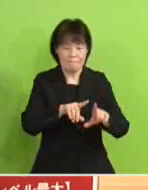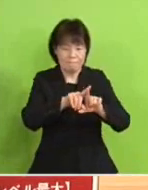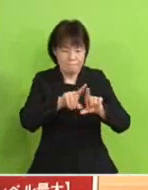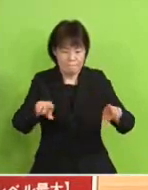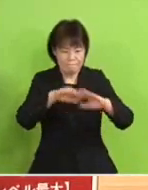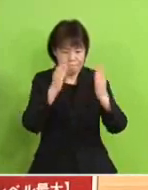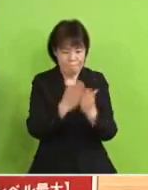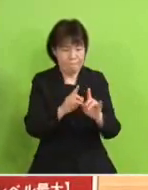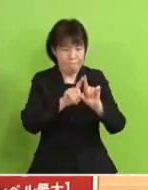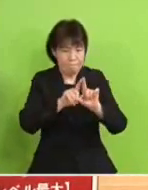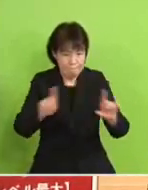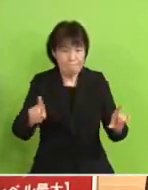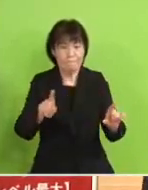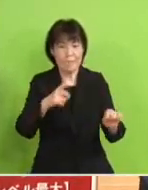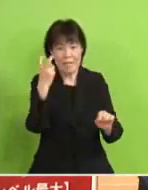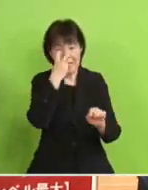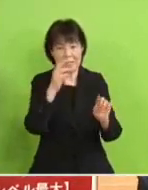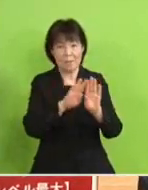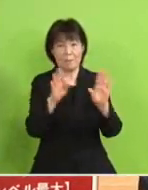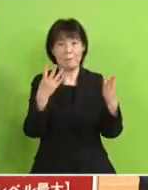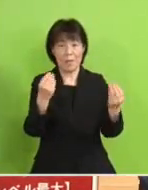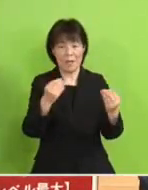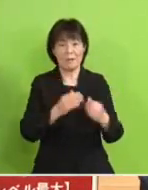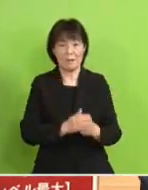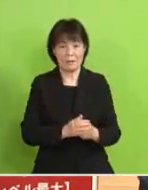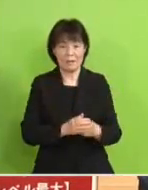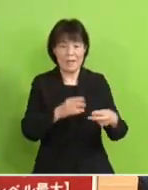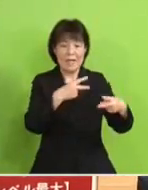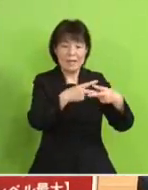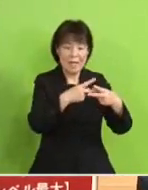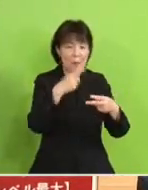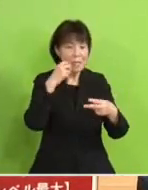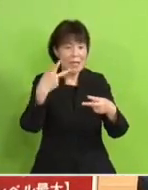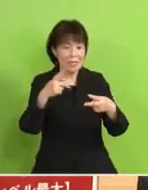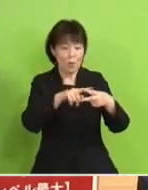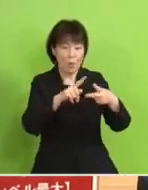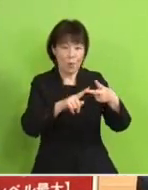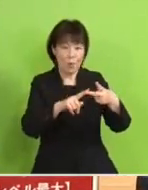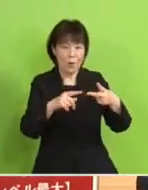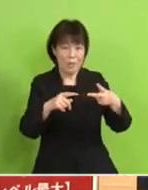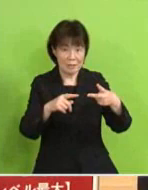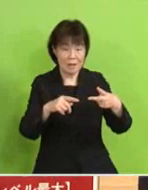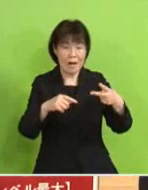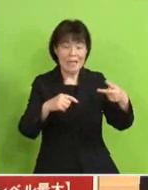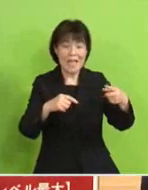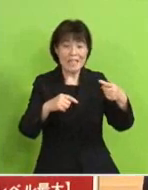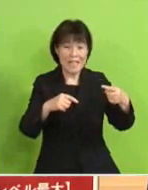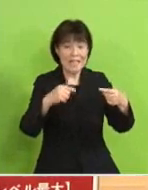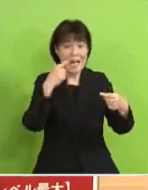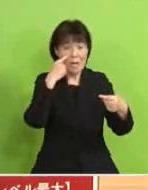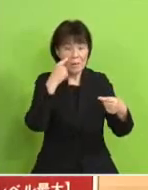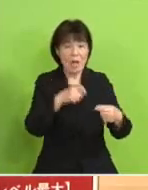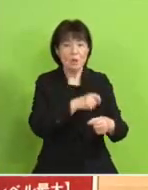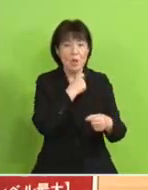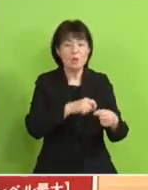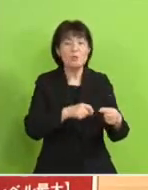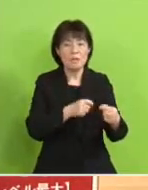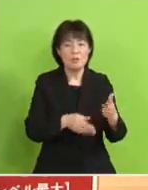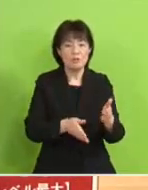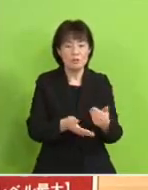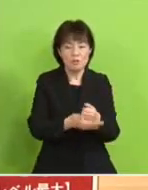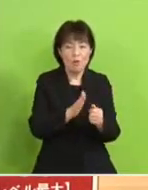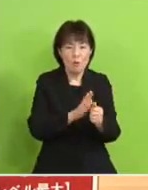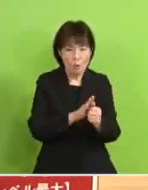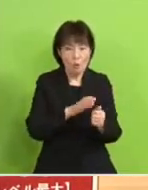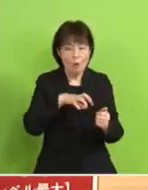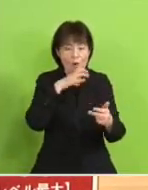スクリーニング検査を開始しております。新居浜市、西条市は、第一段階の特別養護老人ホーム